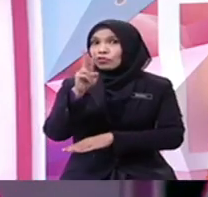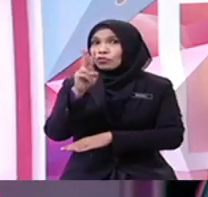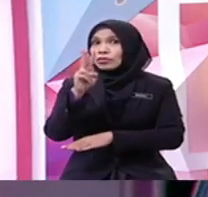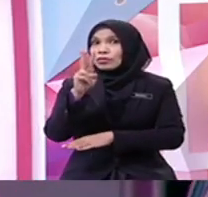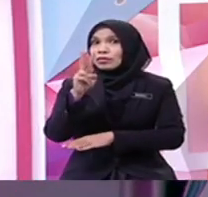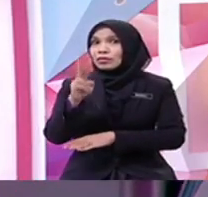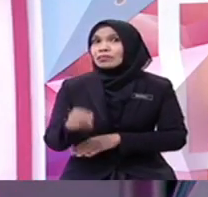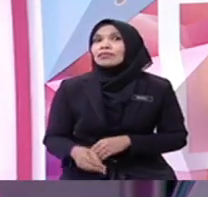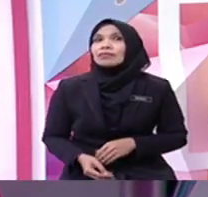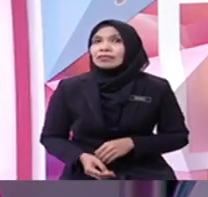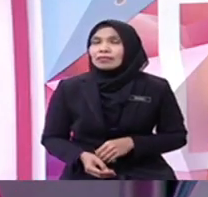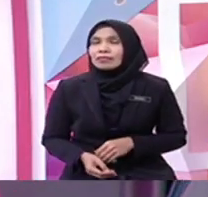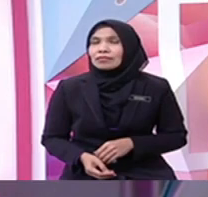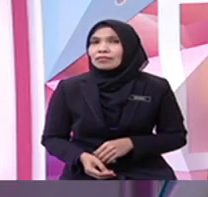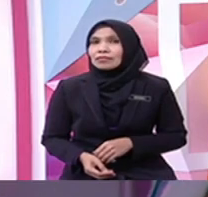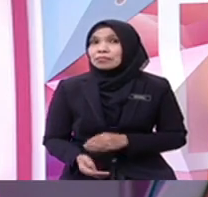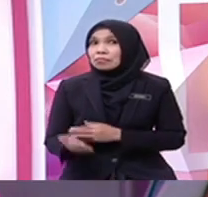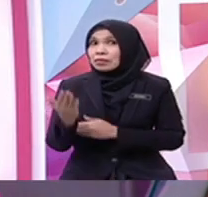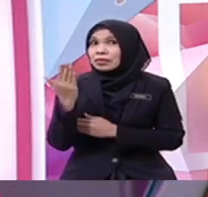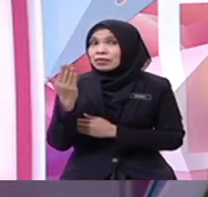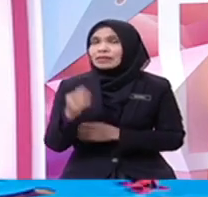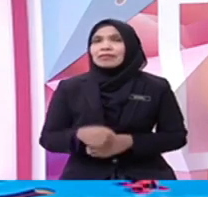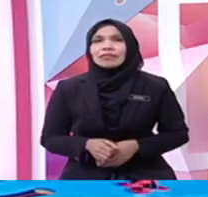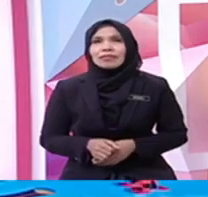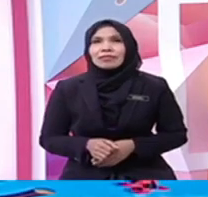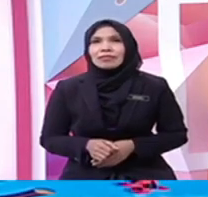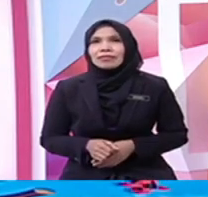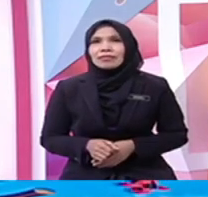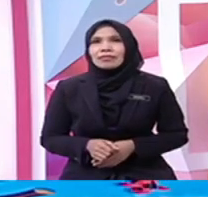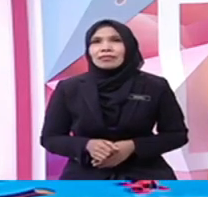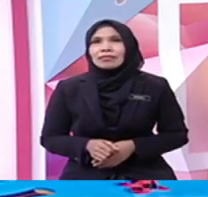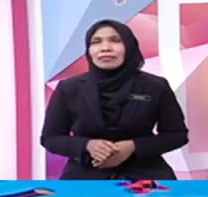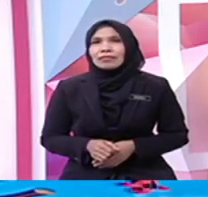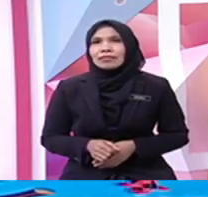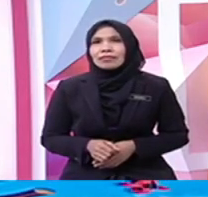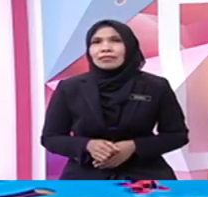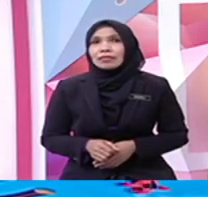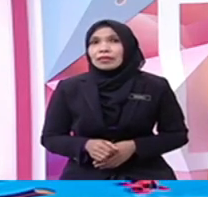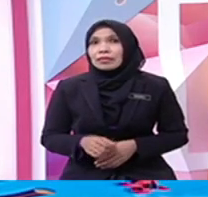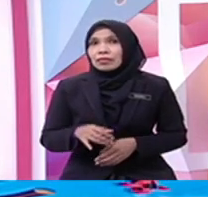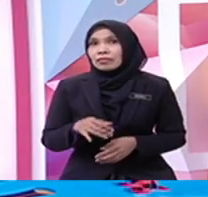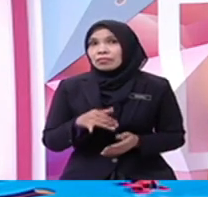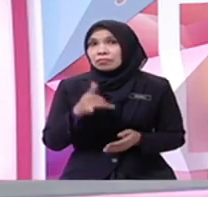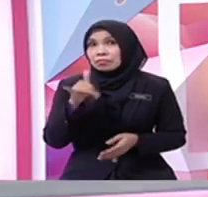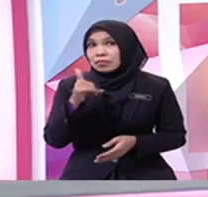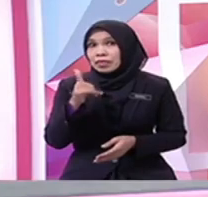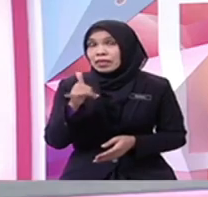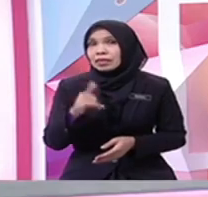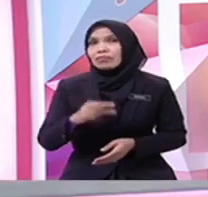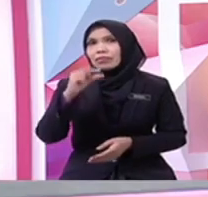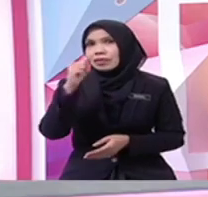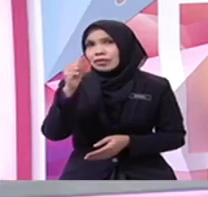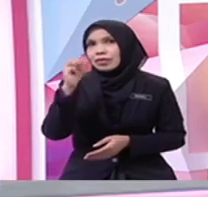bermain game gaduh Ah nih Age tak mungkin itu yang tengah malam masih bermain game sampai ke pagi